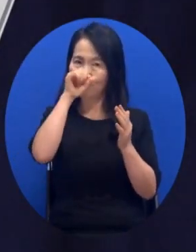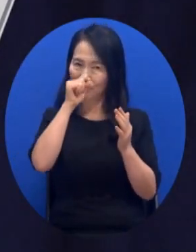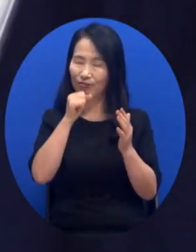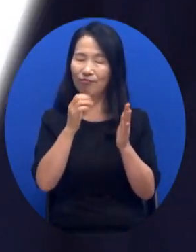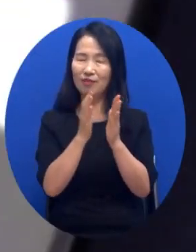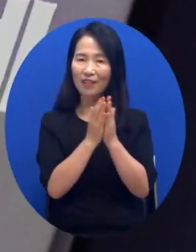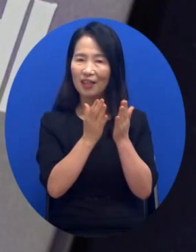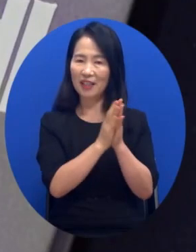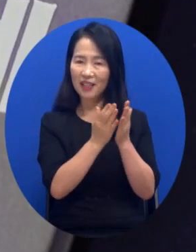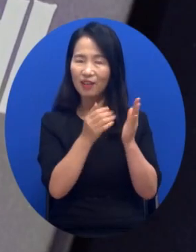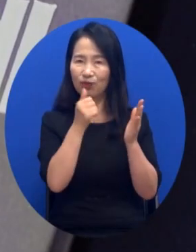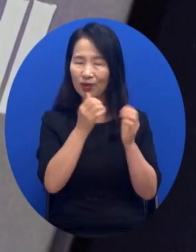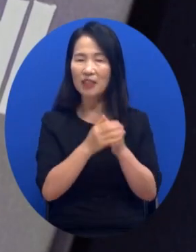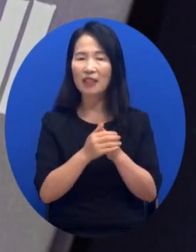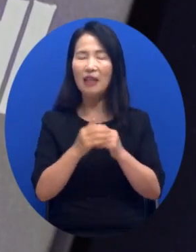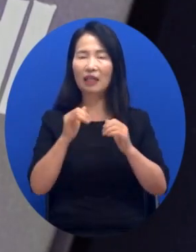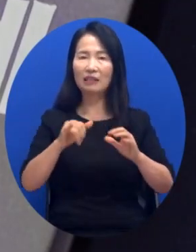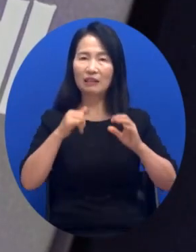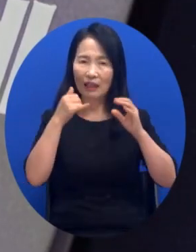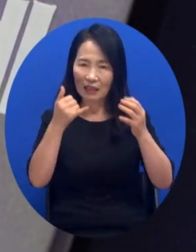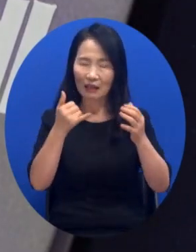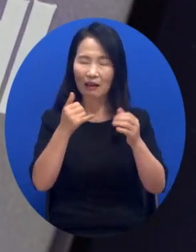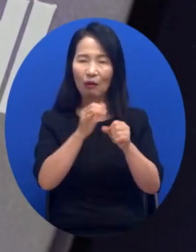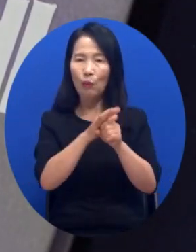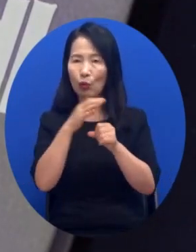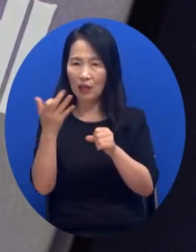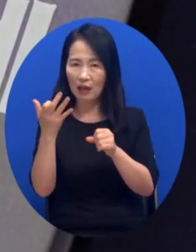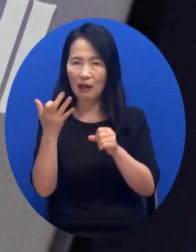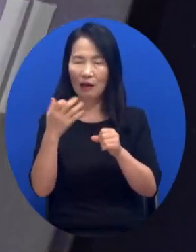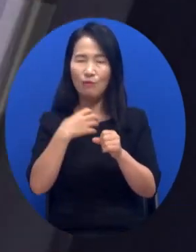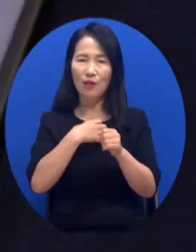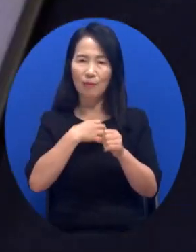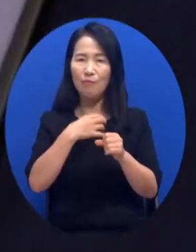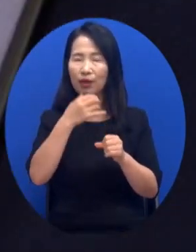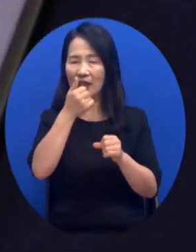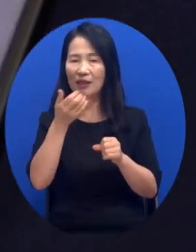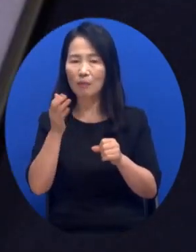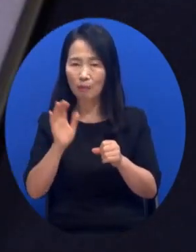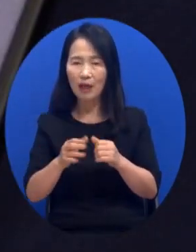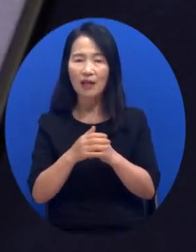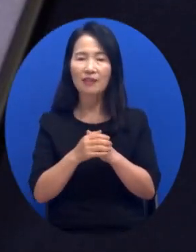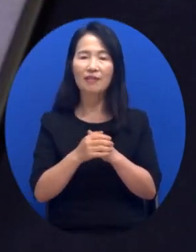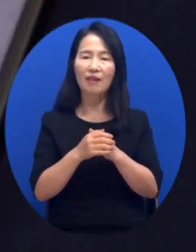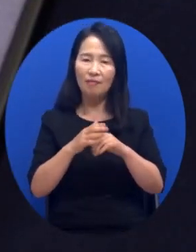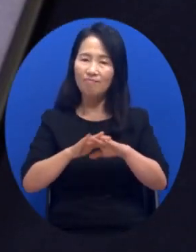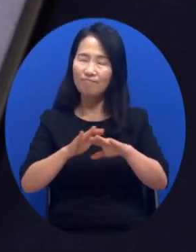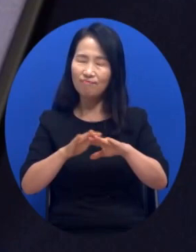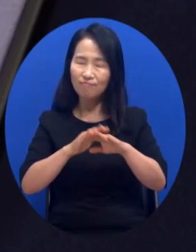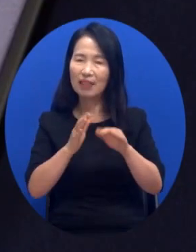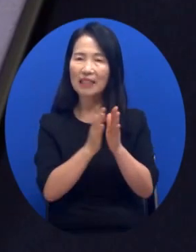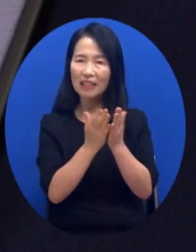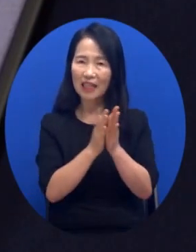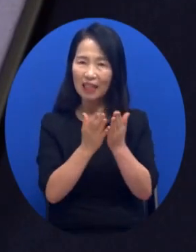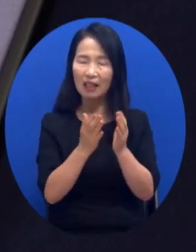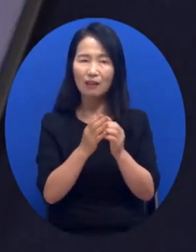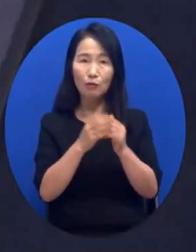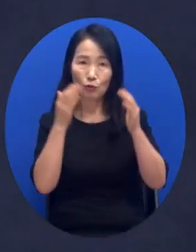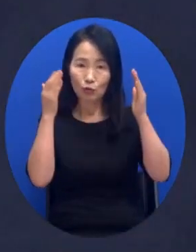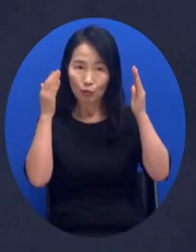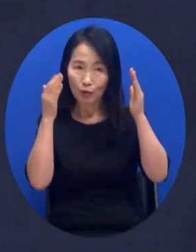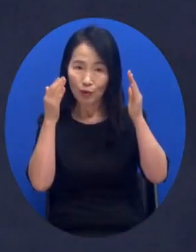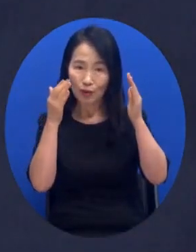있습니다. 전 세계를 덮친 코로나19 사태에 인류의 미래를 전망하는 책들이 쏟아져 나오는 가운데 주목받는 신간이